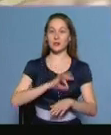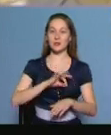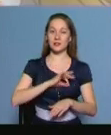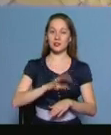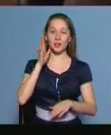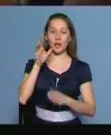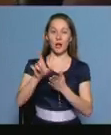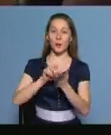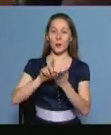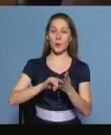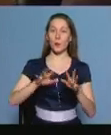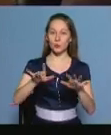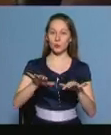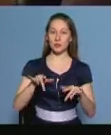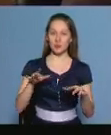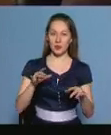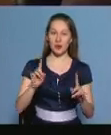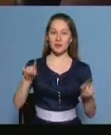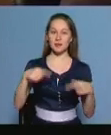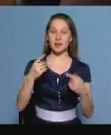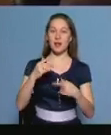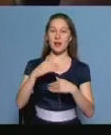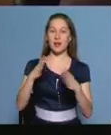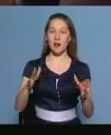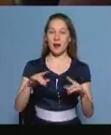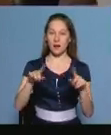Удмуртии приступили к созданию единой электронной карты.